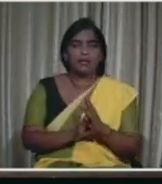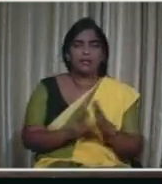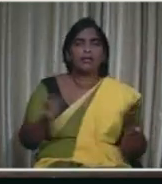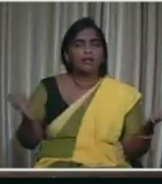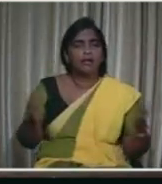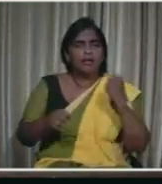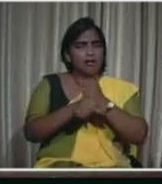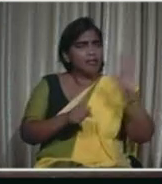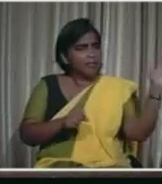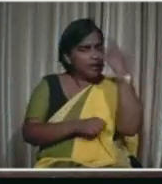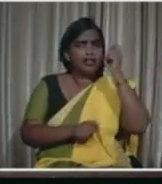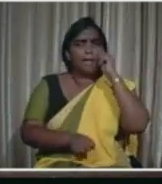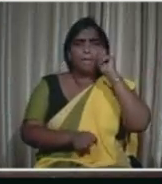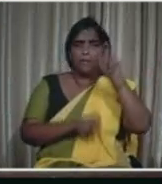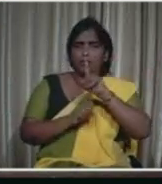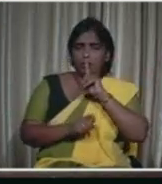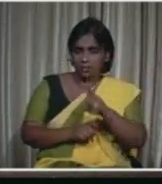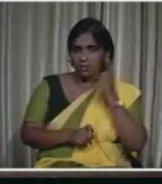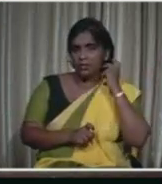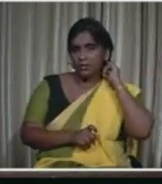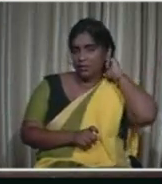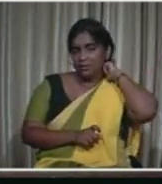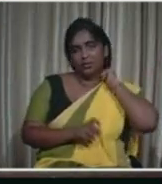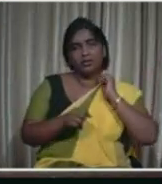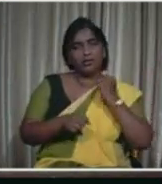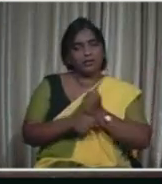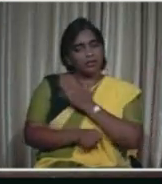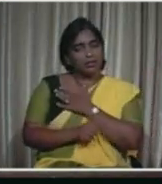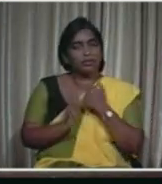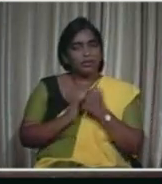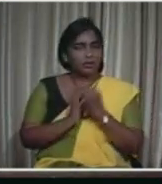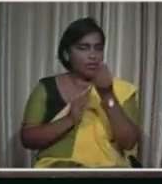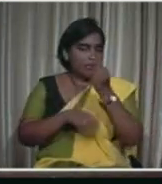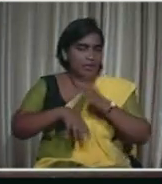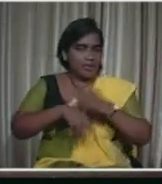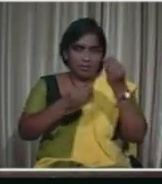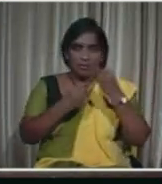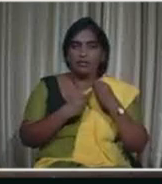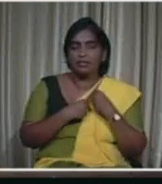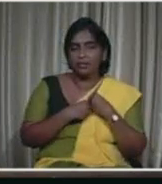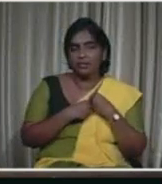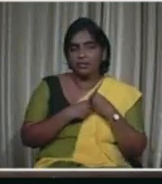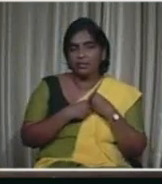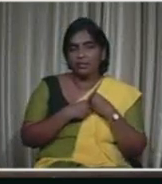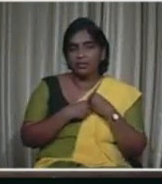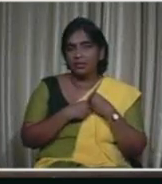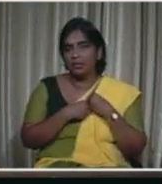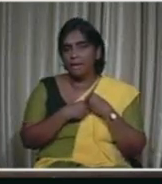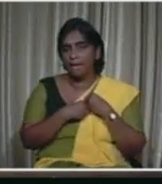aanduwa yannai kiyalai minissu kiyanne. Garu mulasuna obana mantithumeeni, mata punchi kaalaya denna meka mata Kali